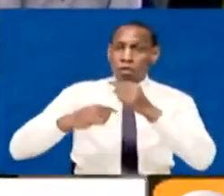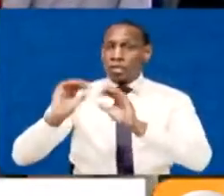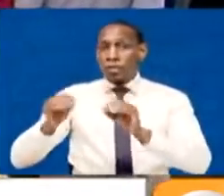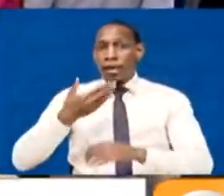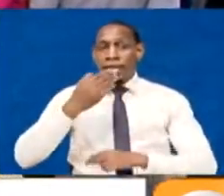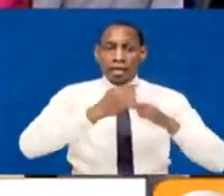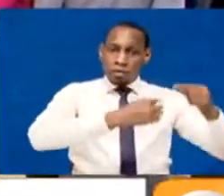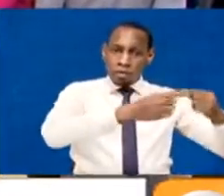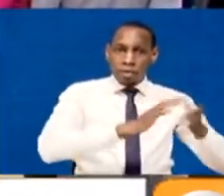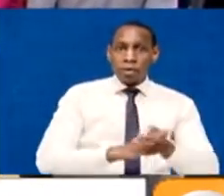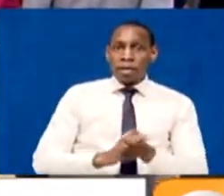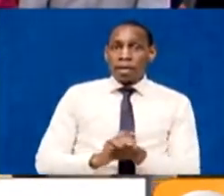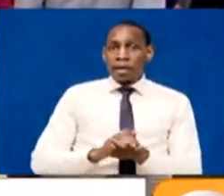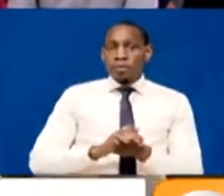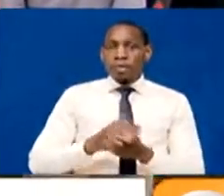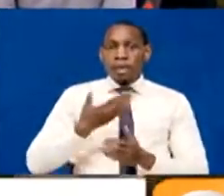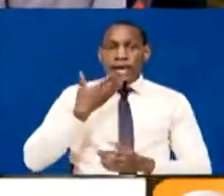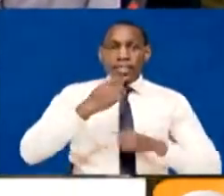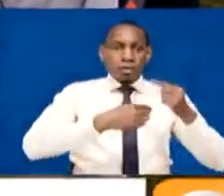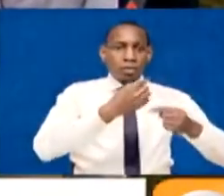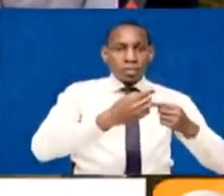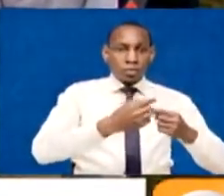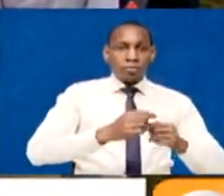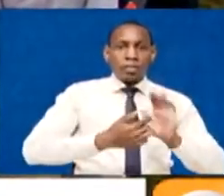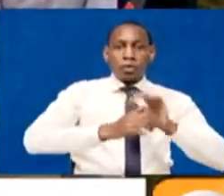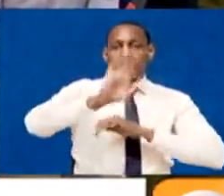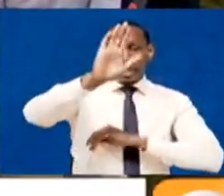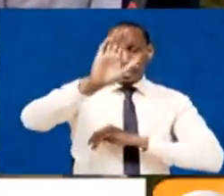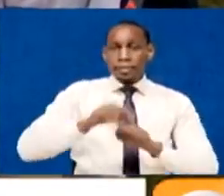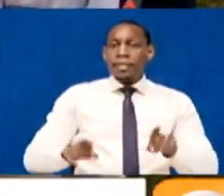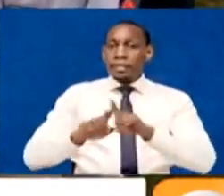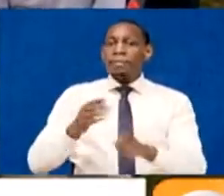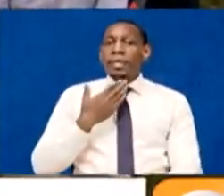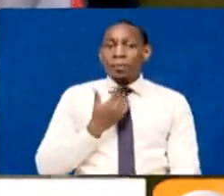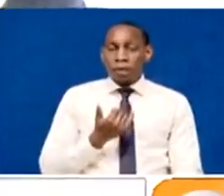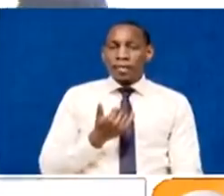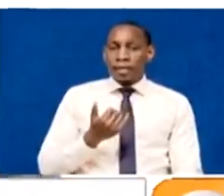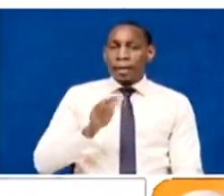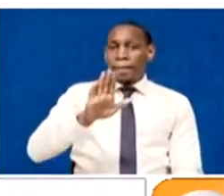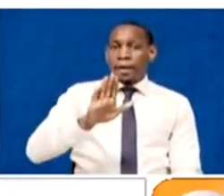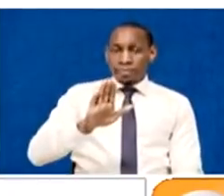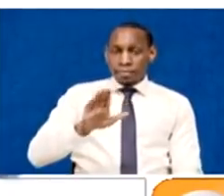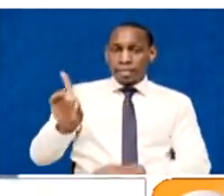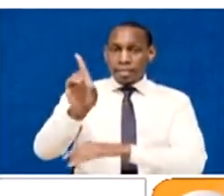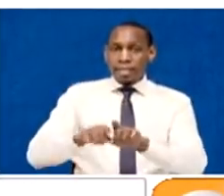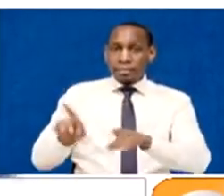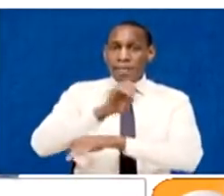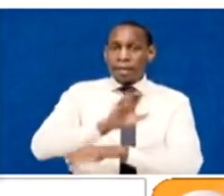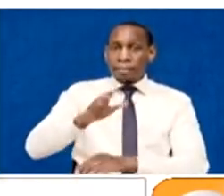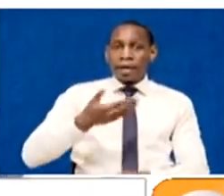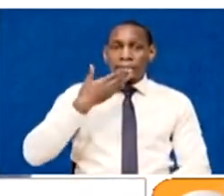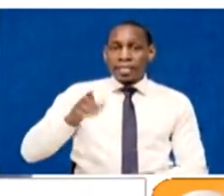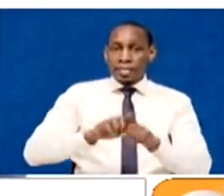aendelee siendelee. Wakenya wanasema mzee aendelee niende kwa mkono. Sasa nataka siku hiyo nyinyi mseme na